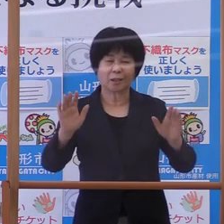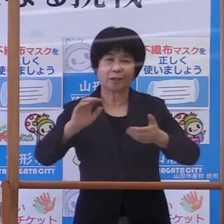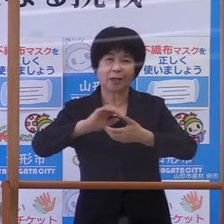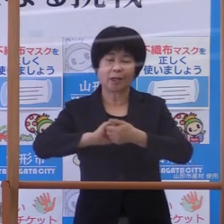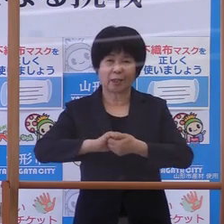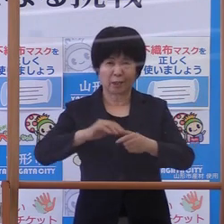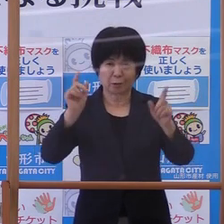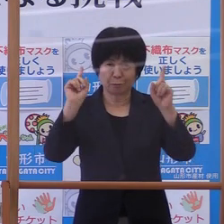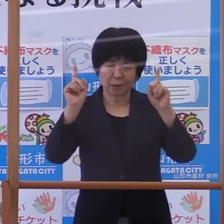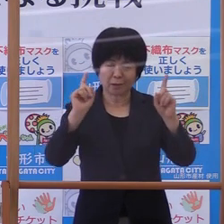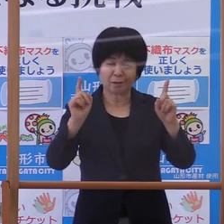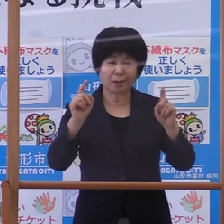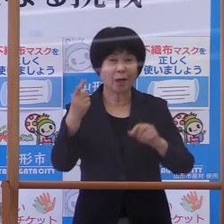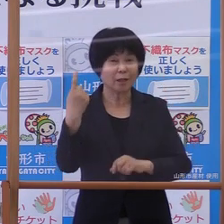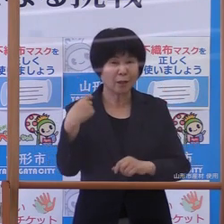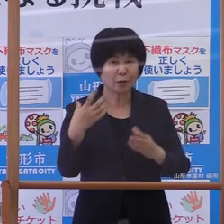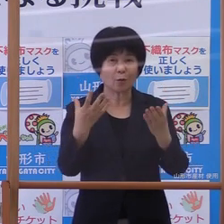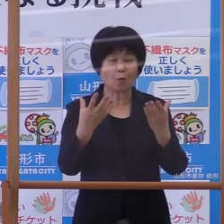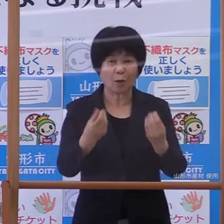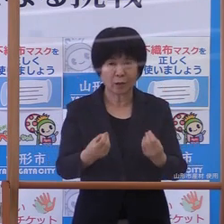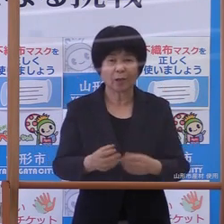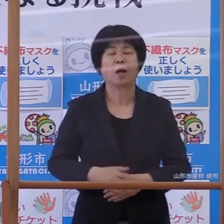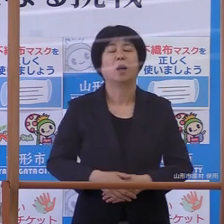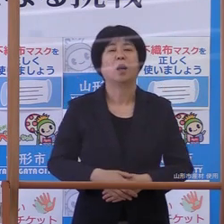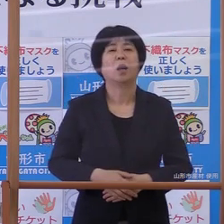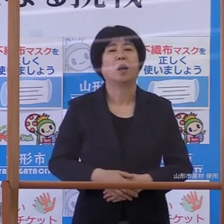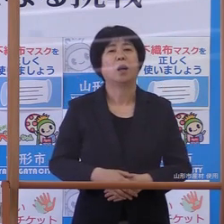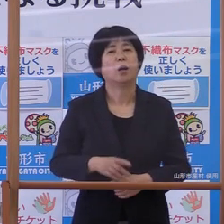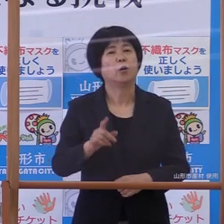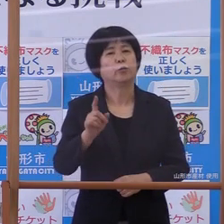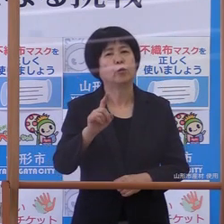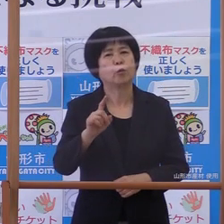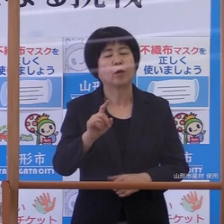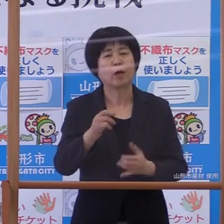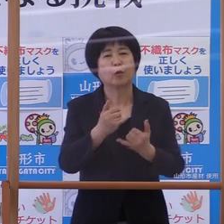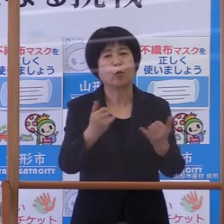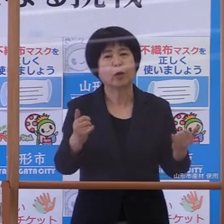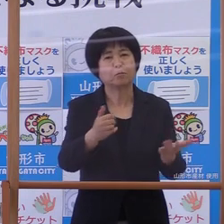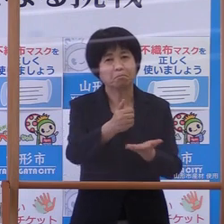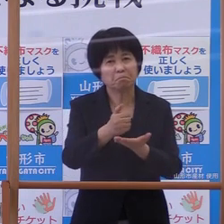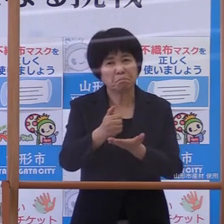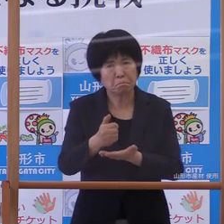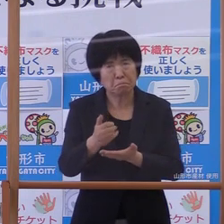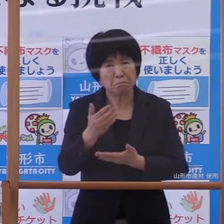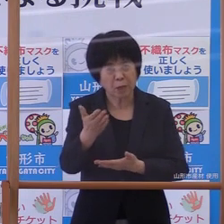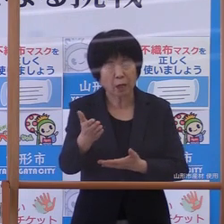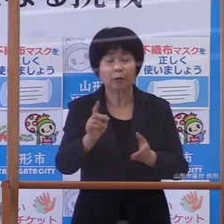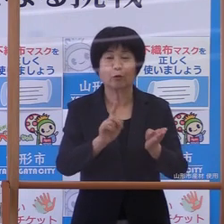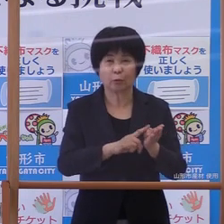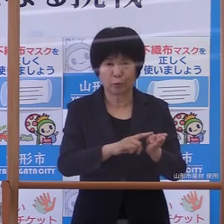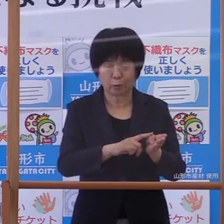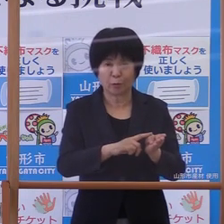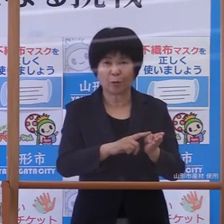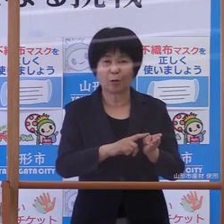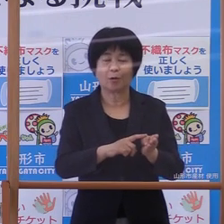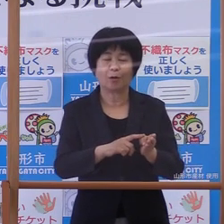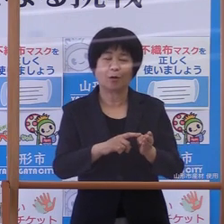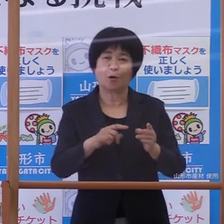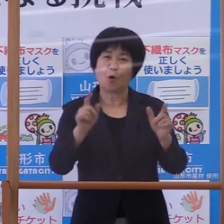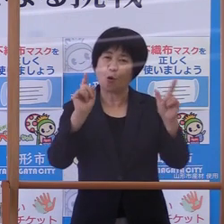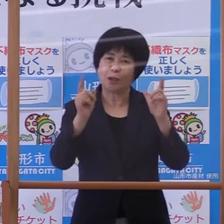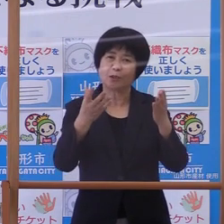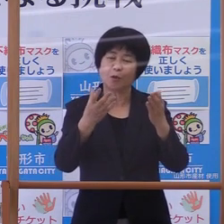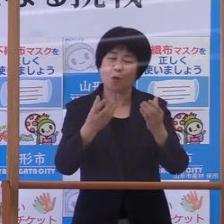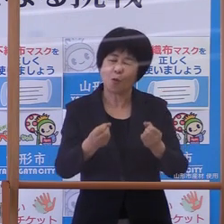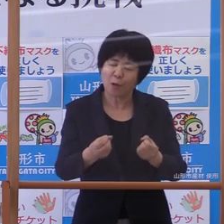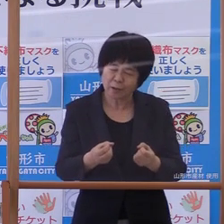幕というかされたと思います。実際どのくらいの集客があったのかということと、終えての市長